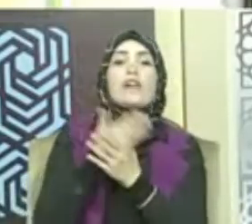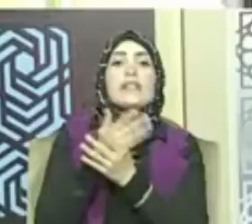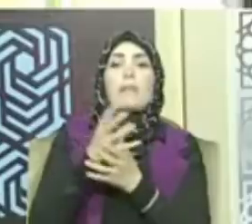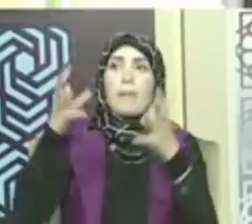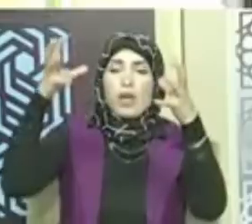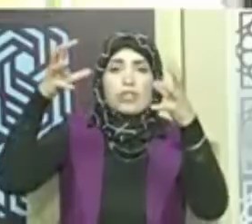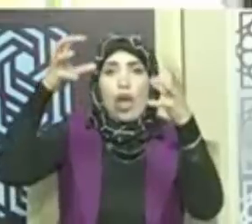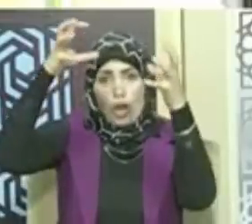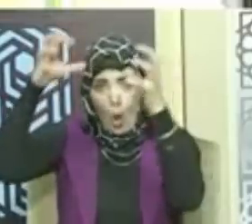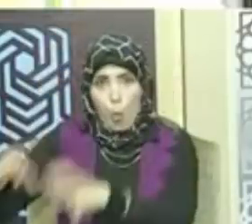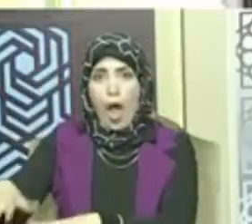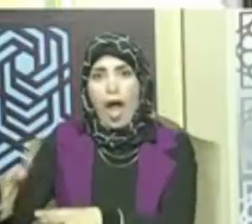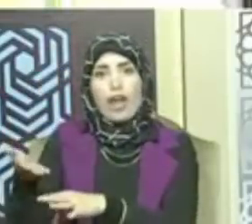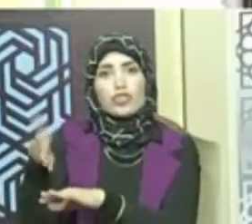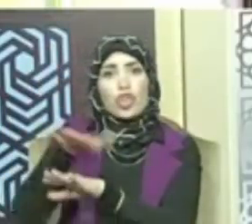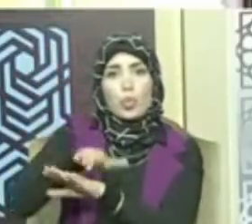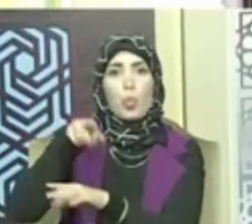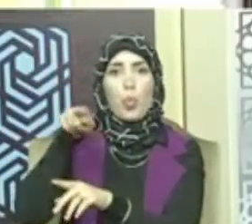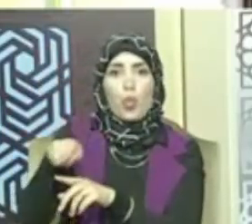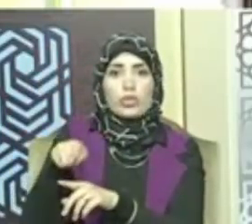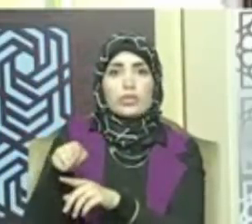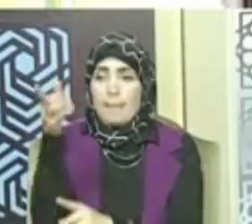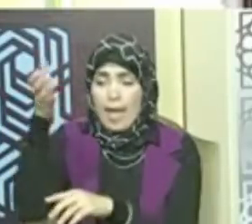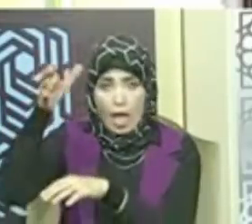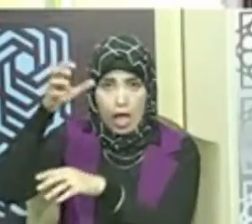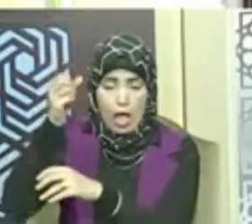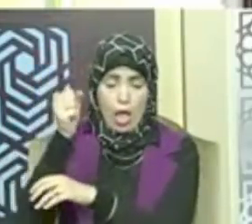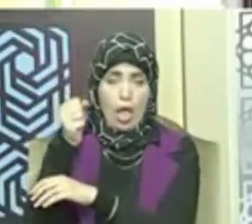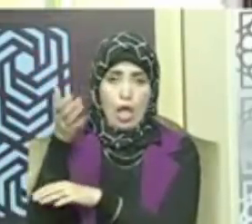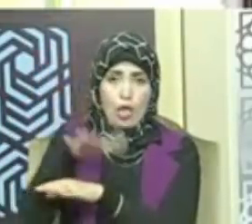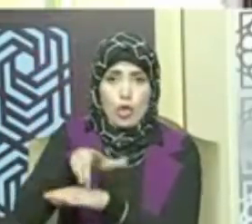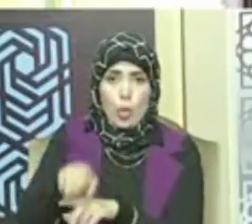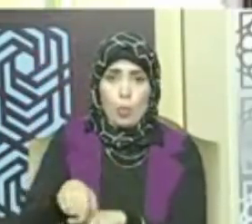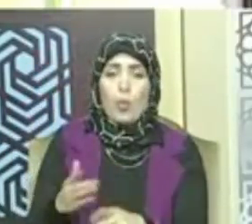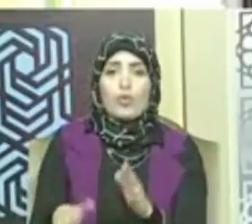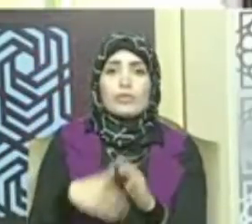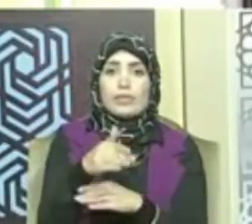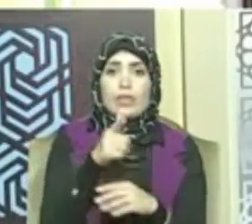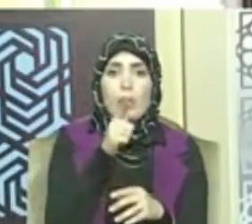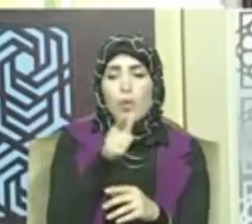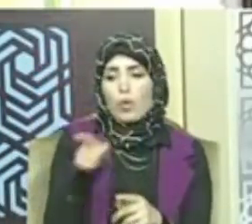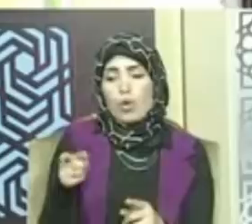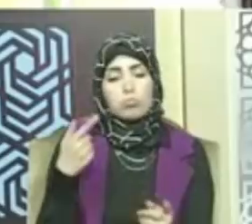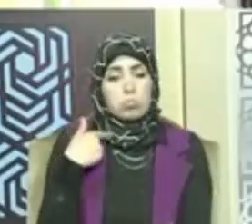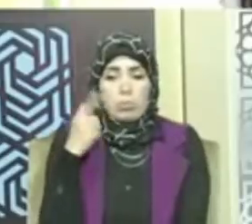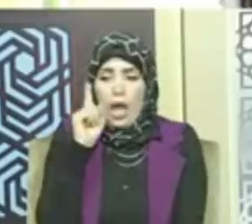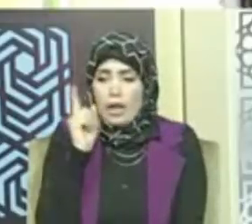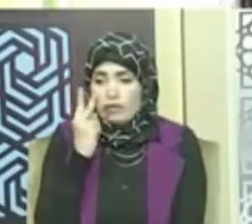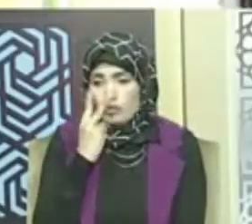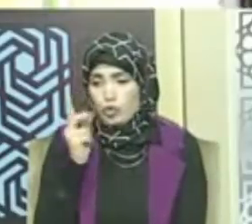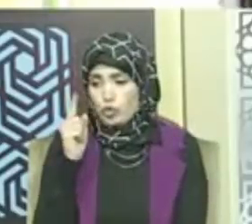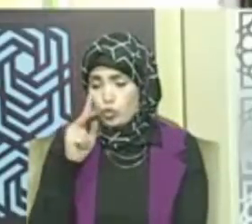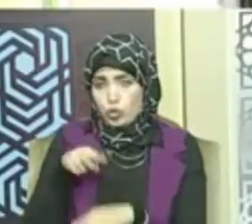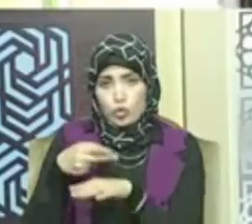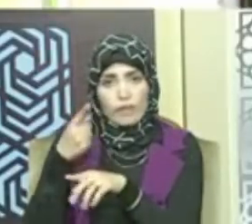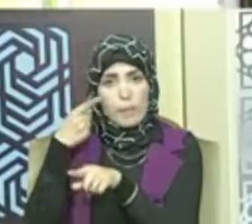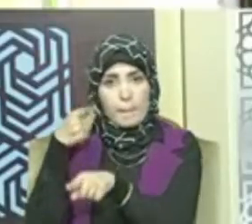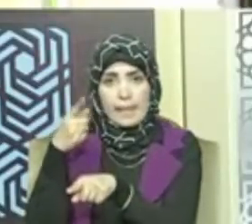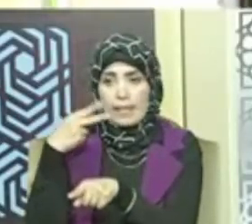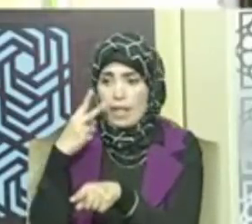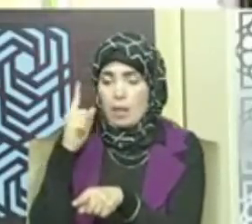يعودوا فيجهزوا على أهله، ثم لنقولن لوليه ما شهدنا مهلك أهله